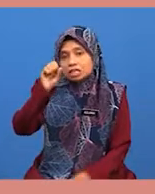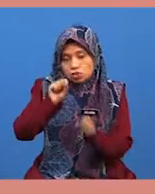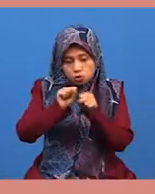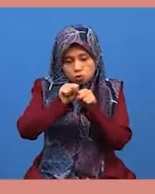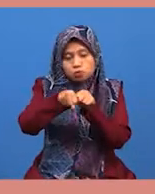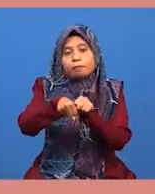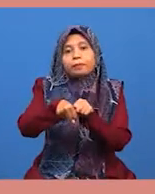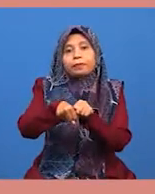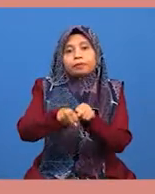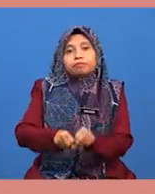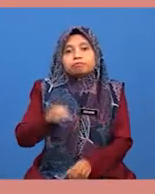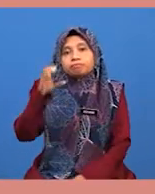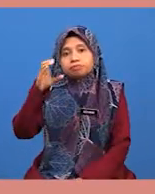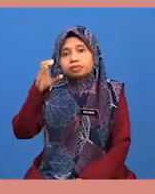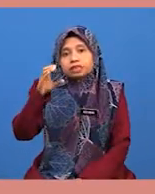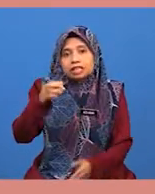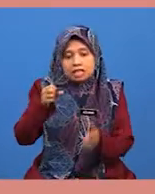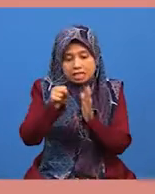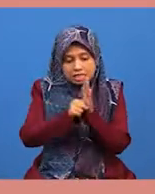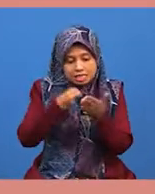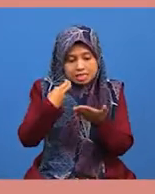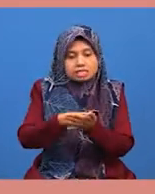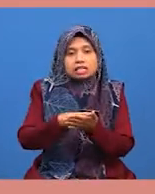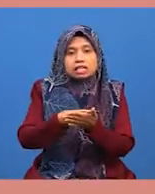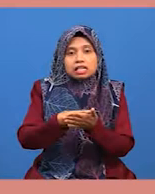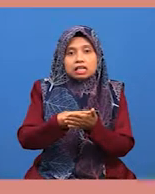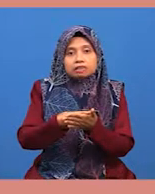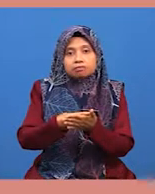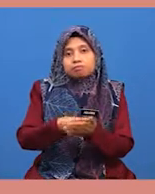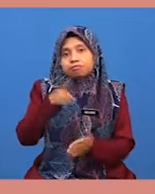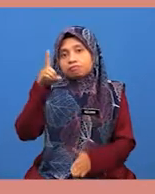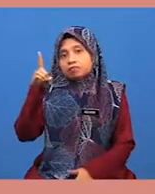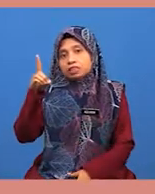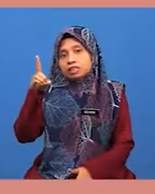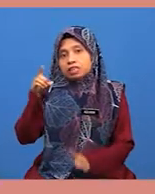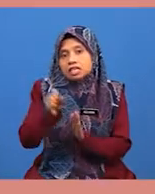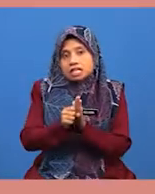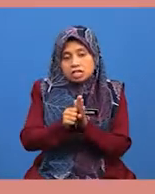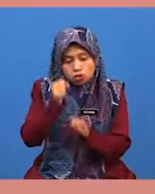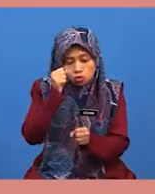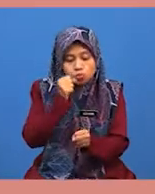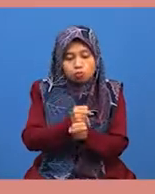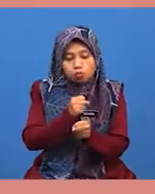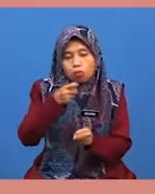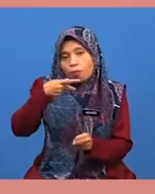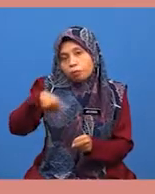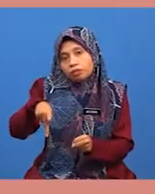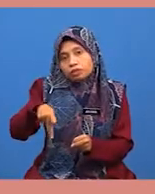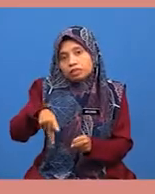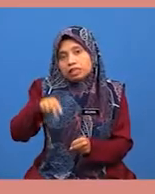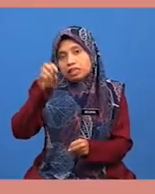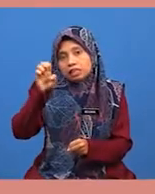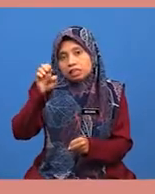Supaya, C. Sehingga, D. Sungguh pun dan